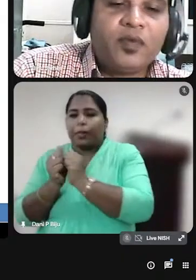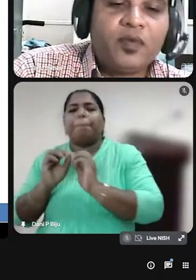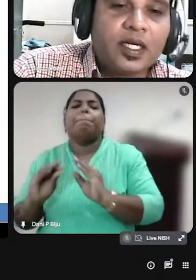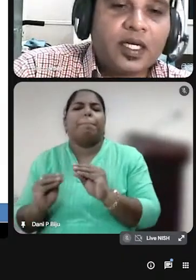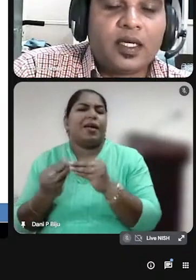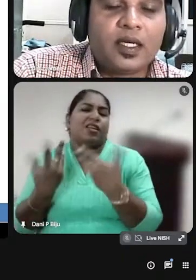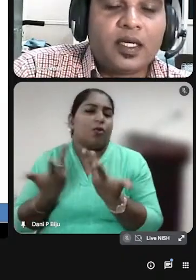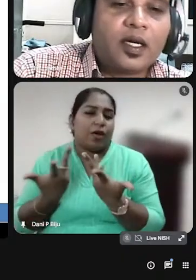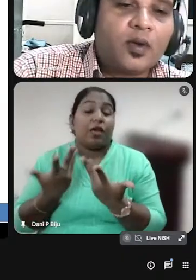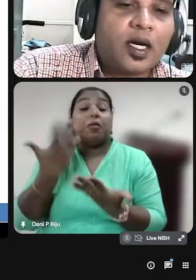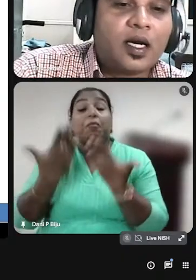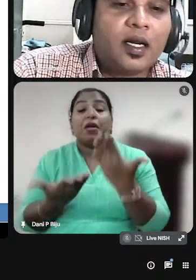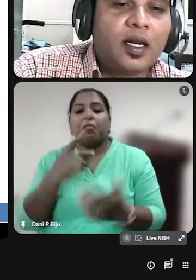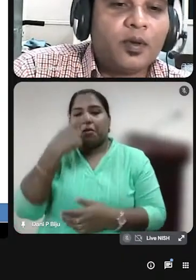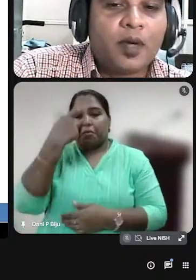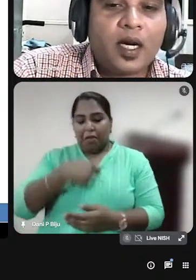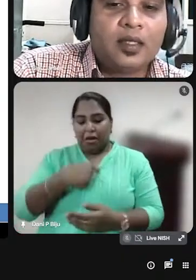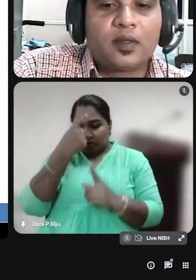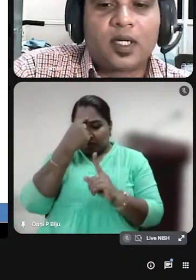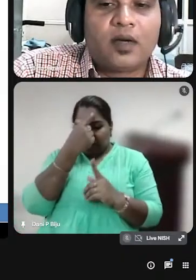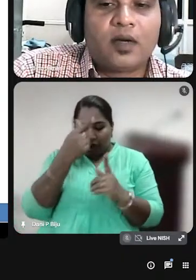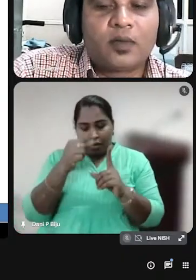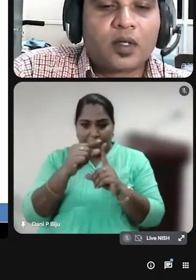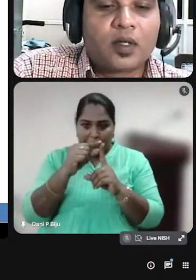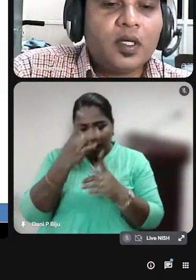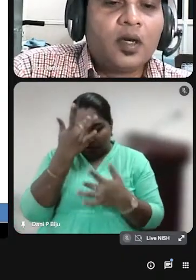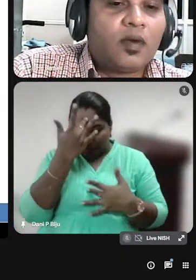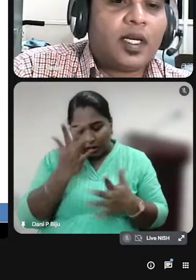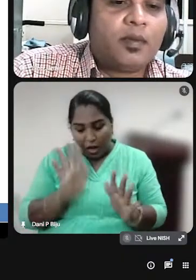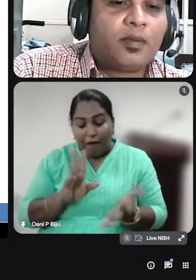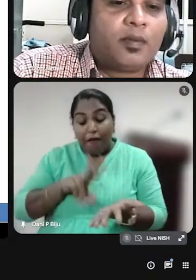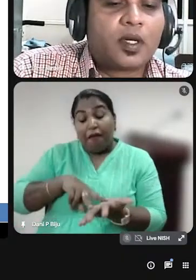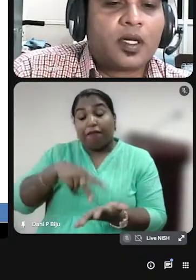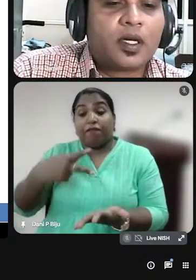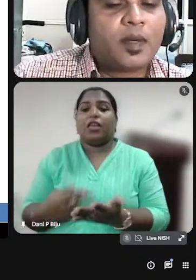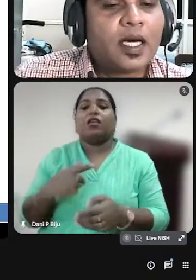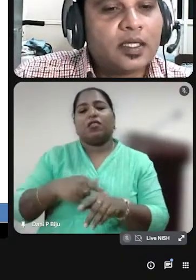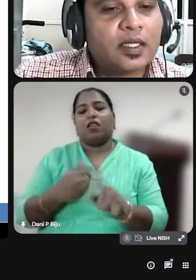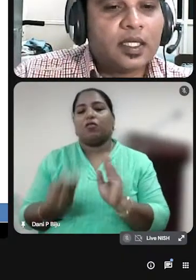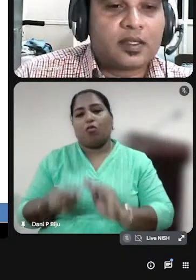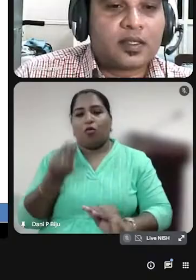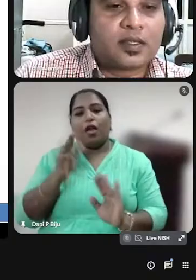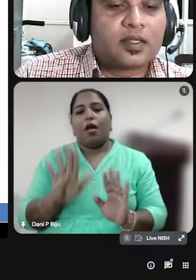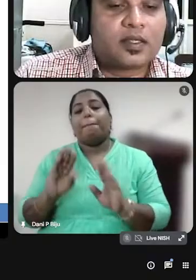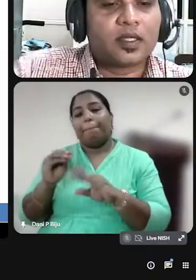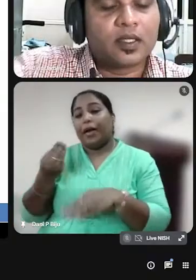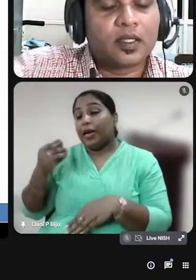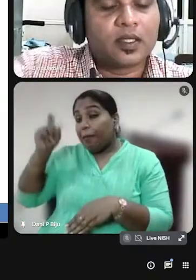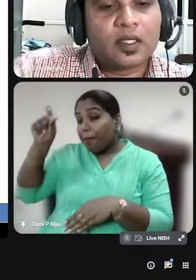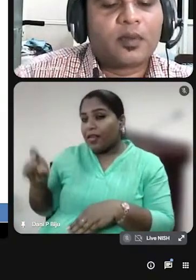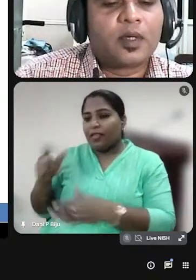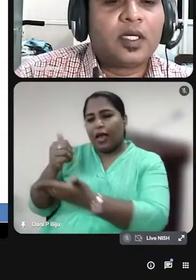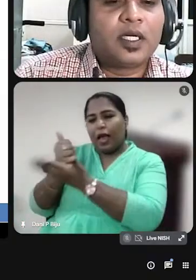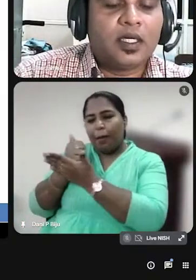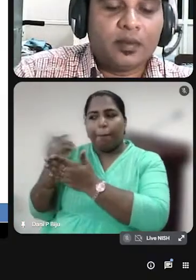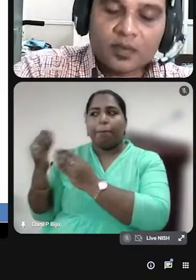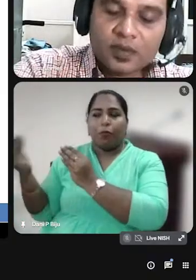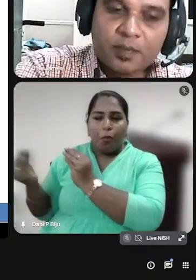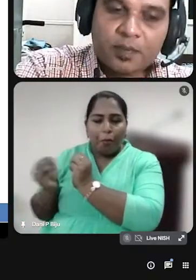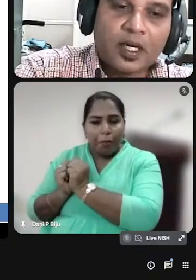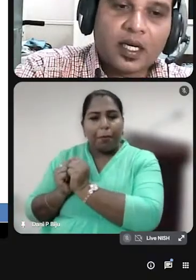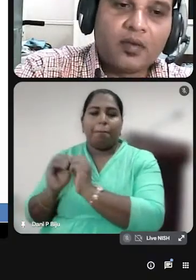പറഞ്ഞാൽ വീഴാതിരിക്കാനായിട്ട് ഒരാൾ എപ്പോഴും അടുത്തുണ്ടാവണം എന്നുള്ളത് വളരെ ഇമ്പോർട്ടൻ്റ് ആണ്. അപ്പൊ ആദ്യത്തെ എക്സസൈസ് എന്ന് പറയുന്നത് നമ്മൾ